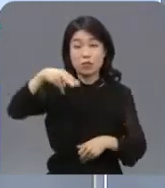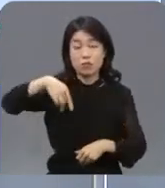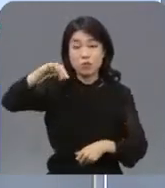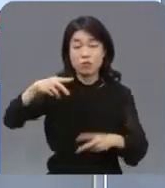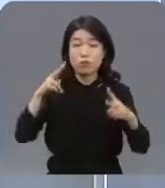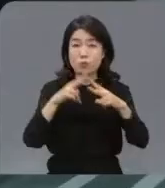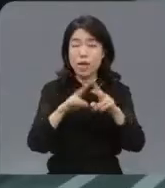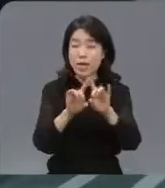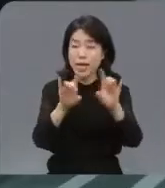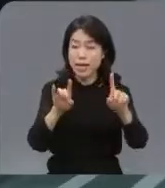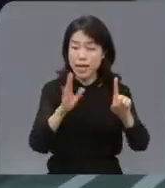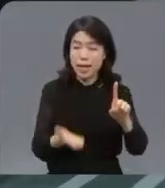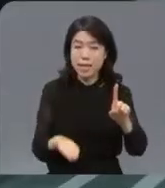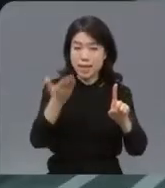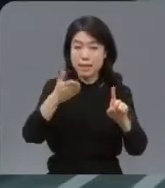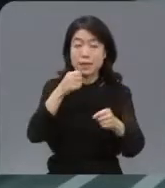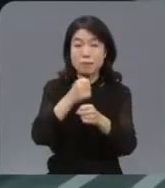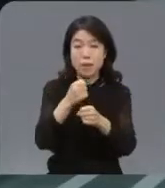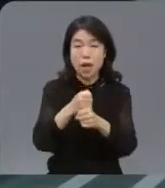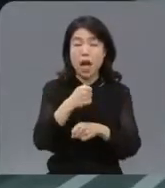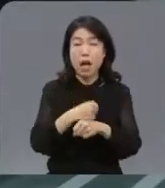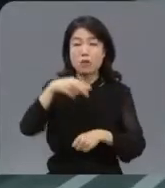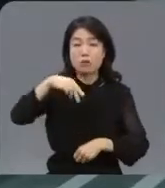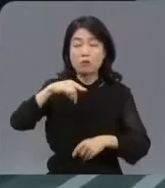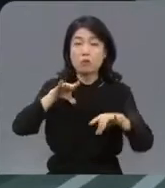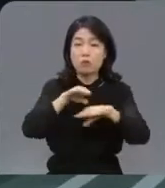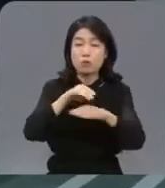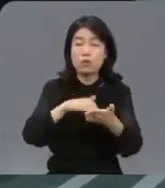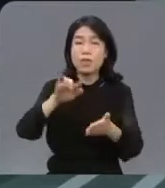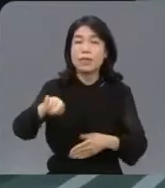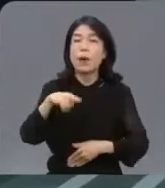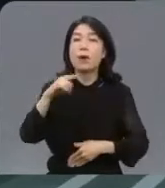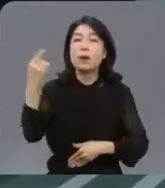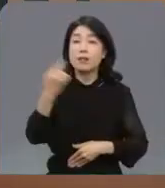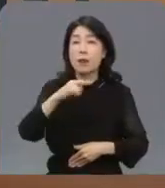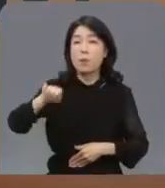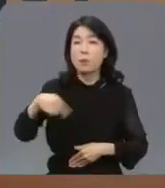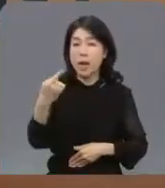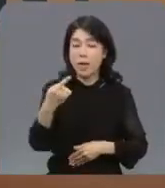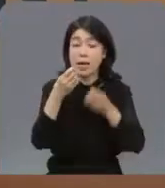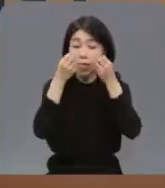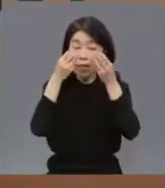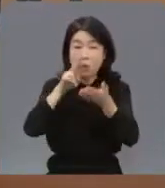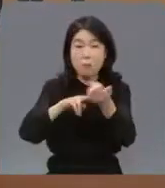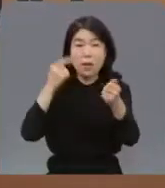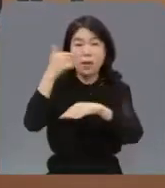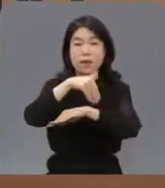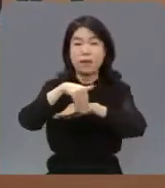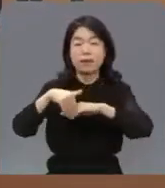리어카 각 1개 이상 구축하고 수소차 1100여 대도 보고 팔 예정입니다